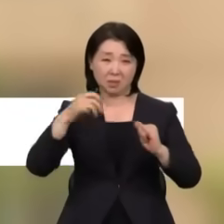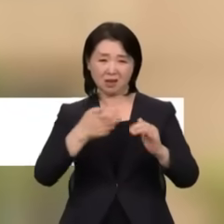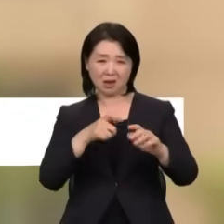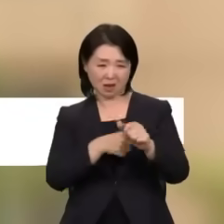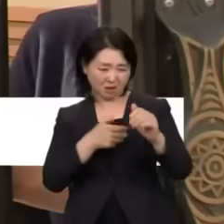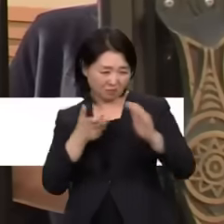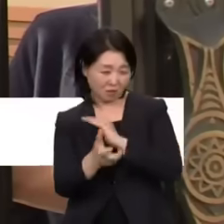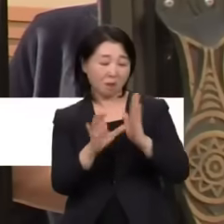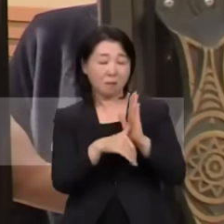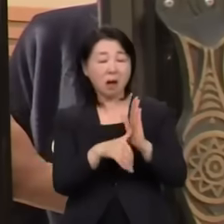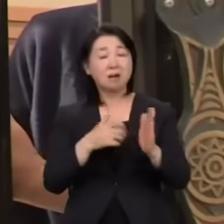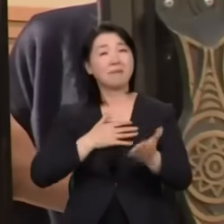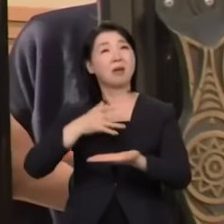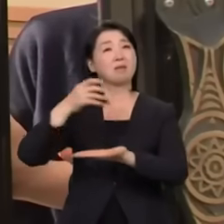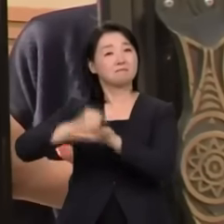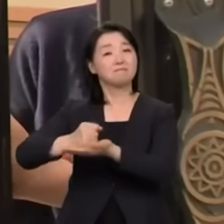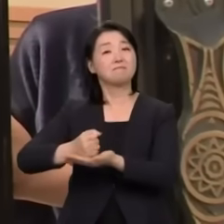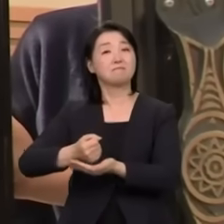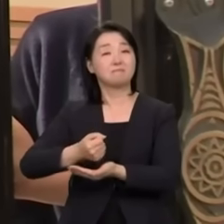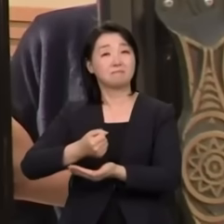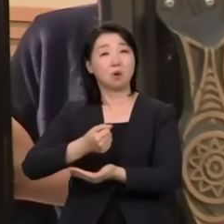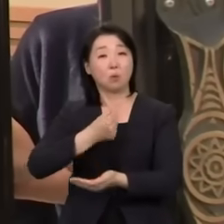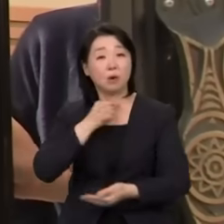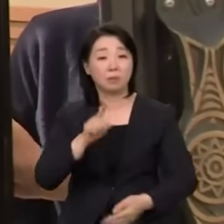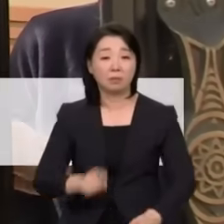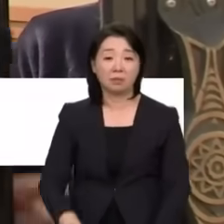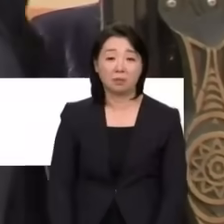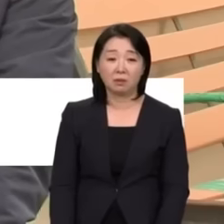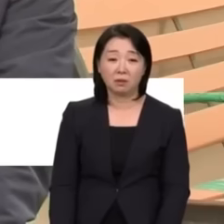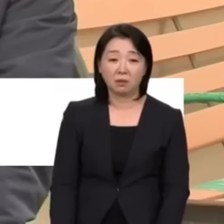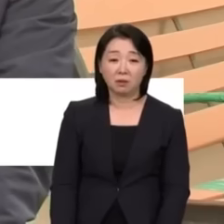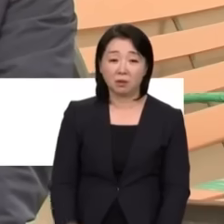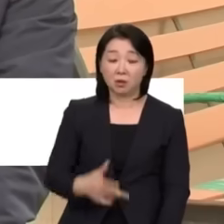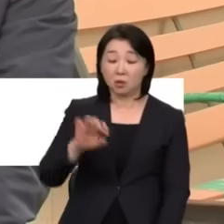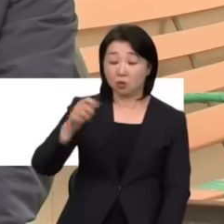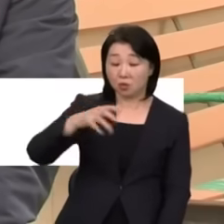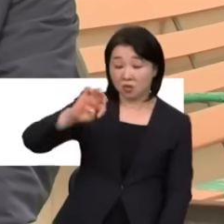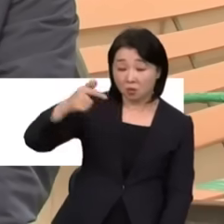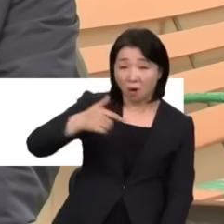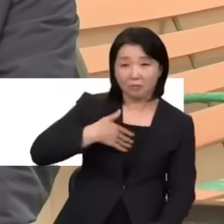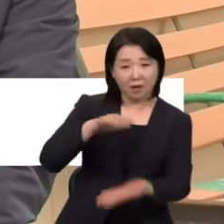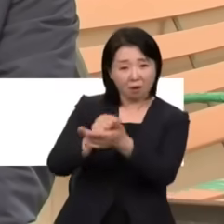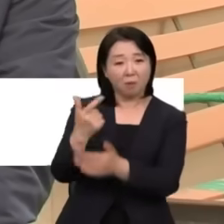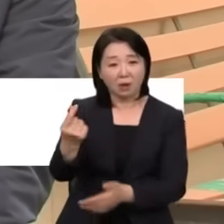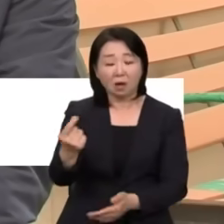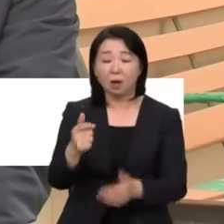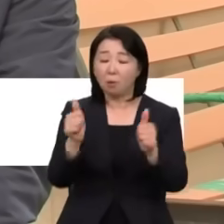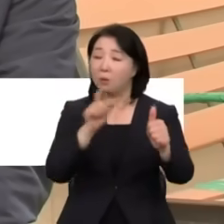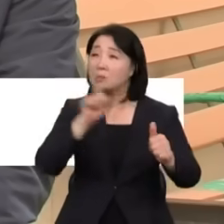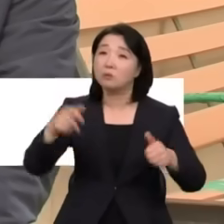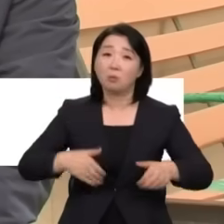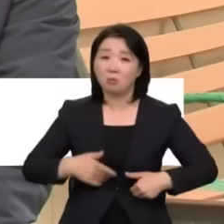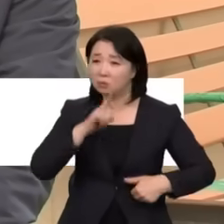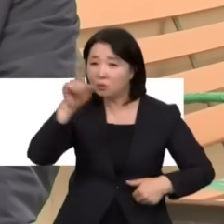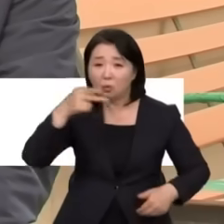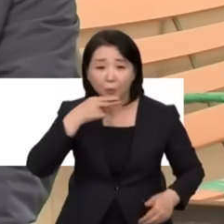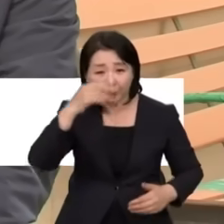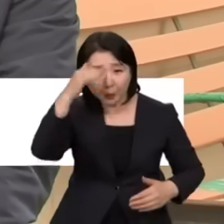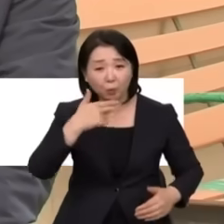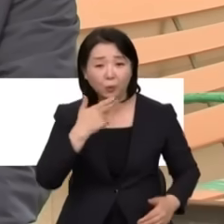들어가 유치권을 주장하려는 겁니다 보통 유치권 하면 법원에 이제 신고를 하게 돼 있습니다 신고도 안 돼 있는